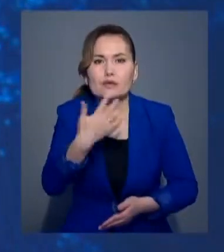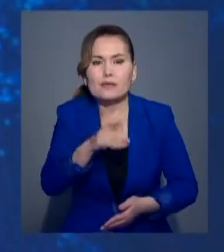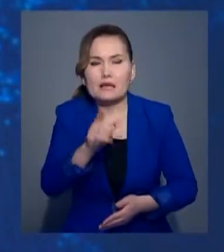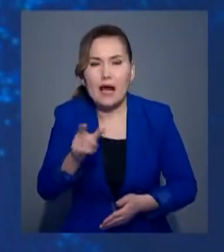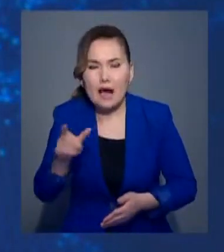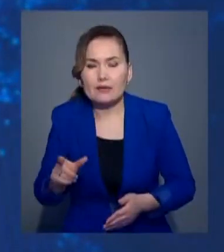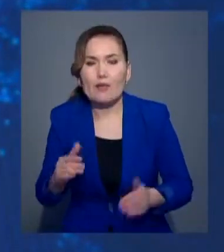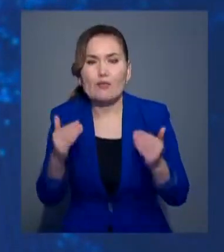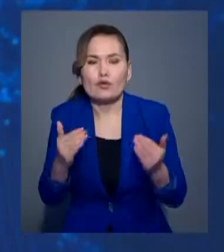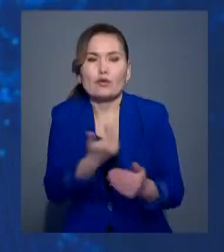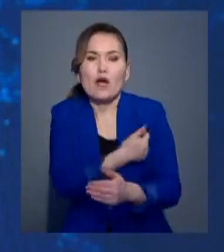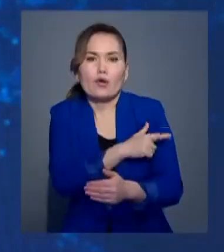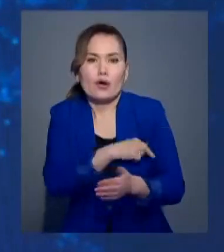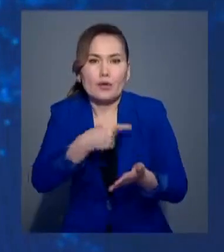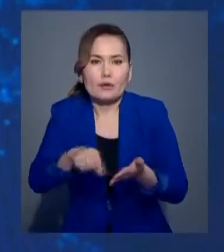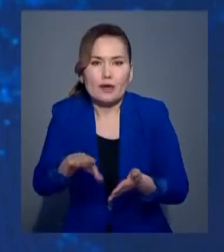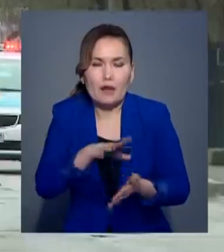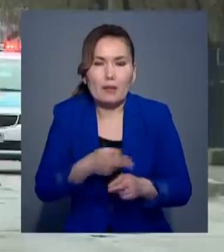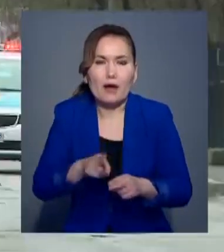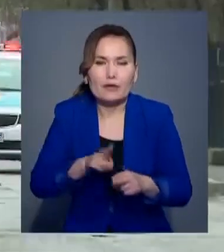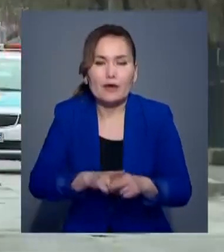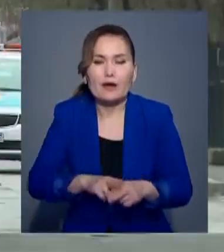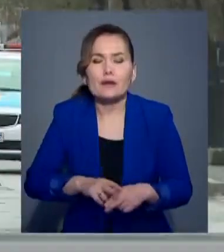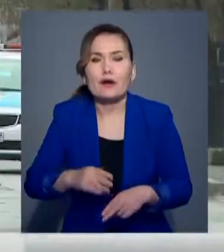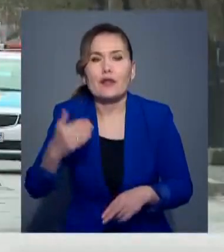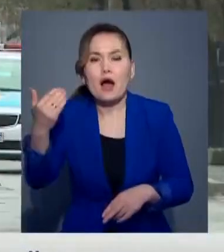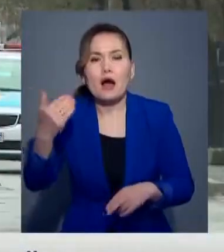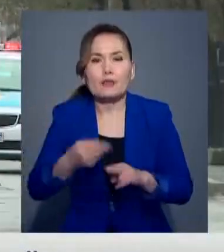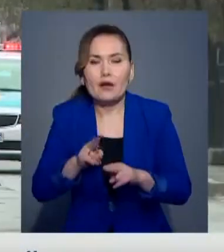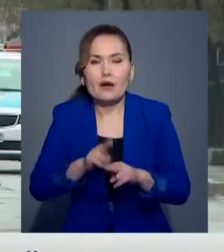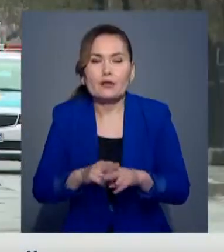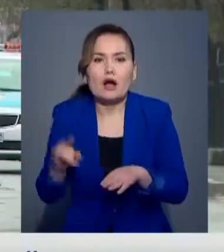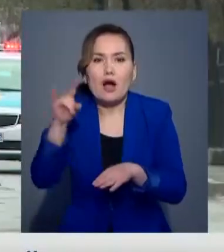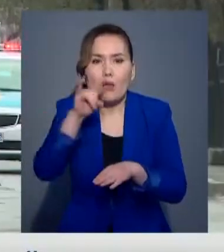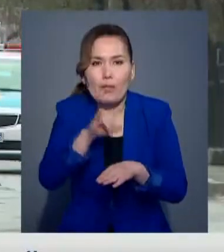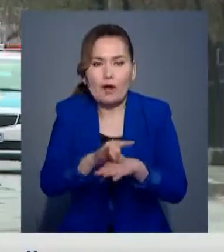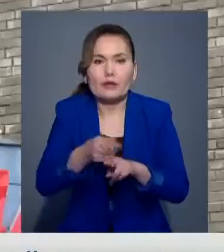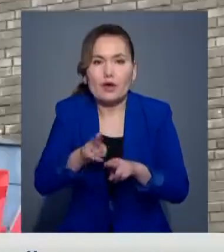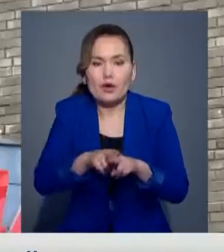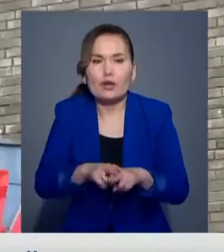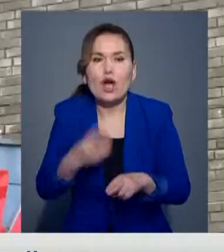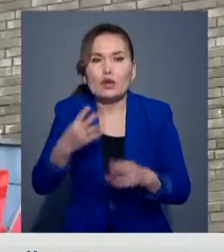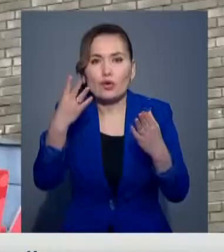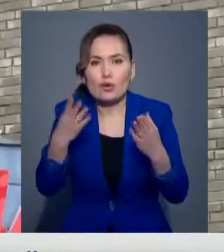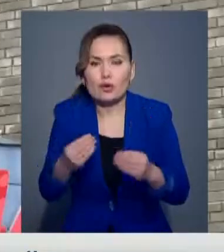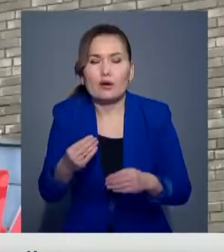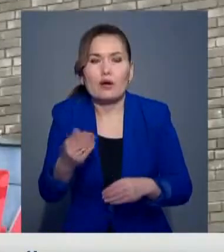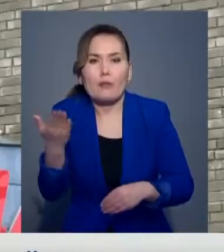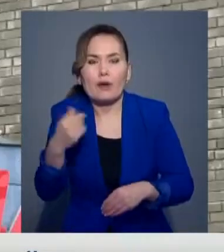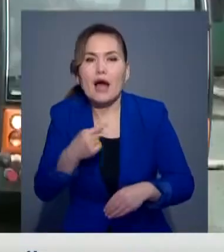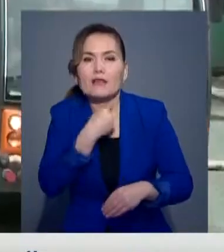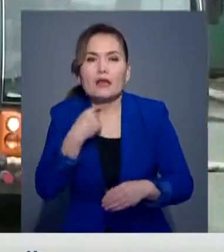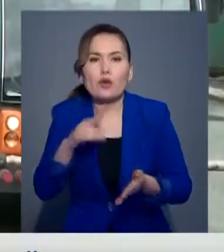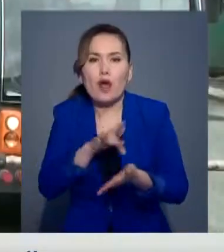үйлеріне қайтарылды. Естеріңізге сала кетейік, Шарджа Талдықорған бағытындағы әуе рейсіне жүзеге асырған ұшақ 4 күн бұрын Талдықорған